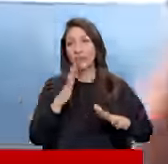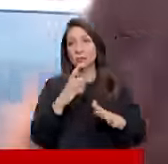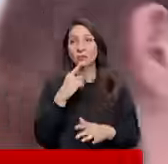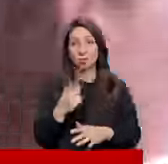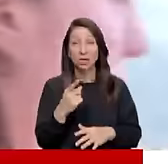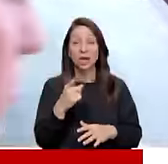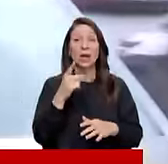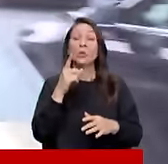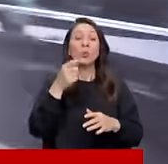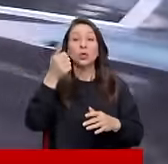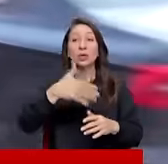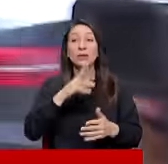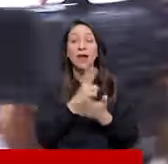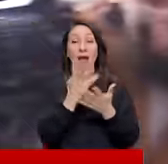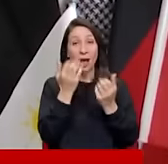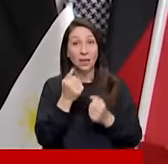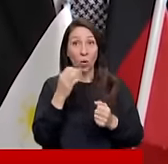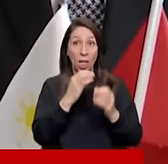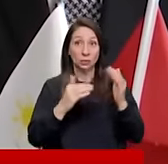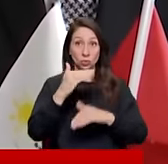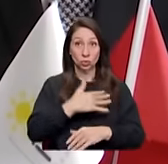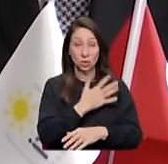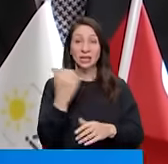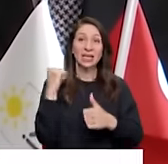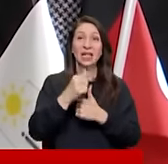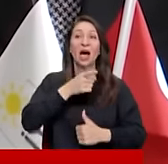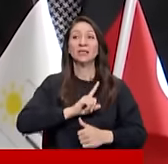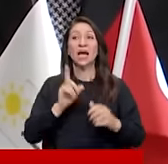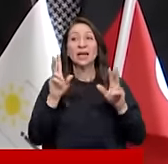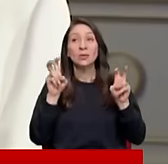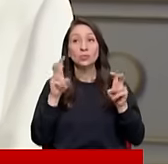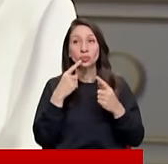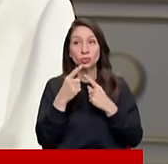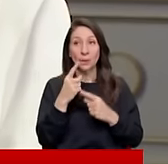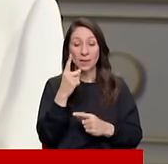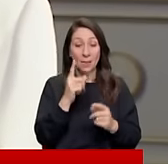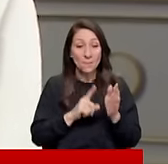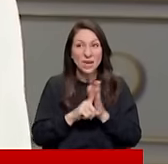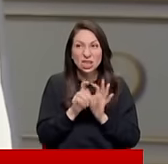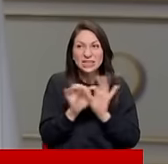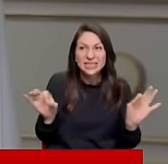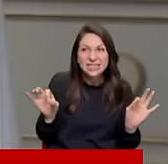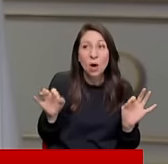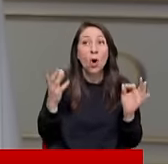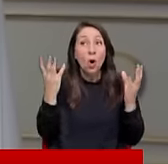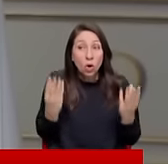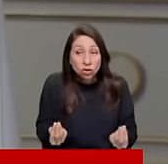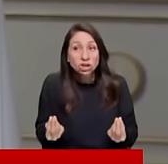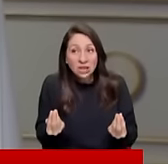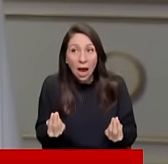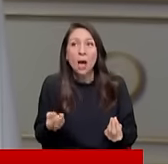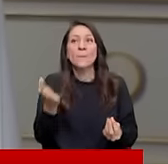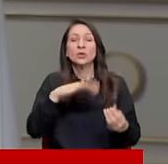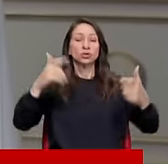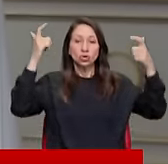söyledi. Kurultay kararı alan Meral Akşener'in yeniden adaylığı hakkında da konuştu. Bir başarısızlık olma halinde